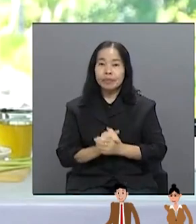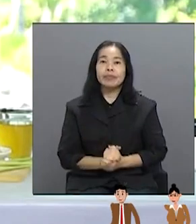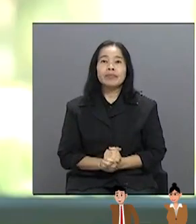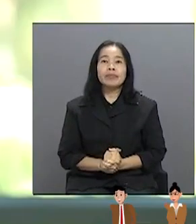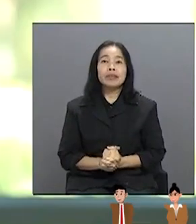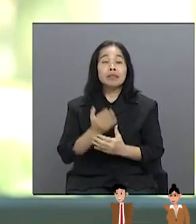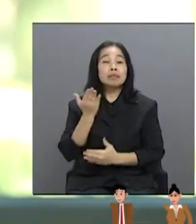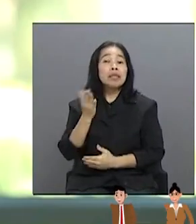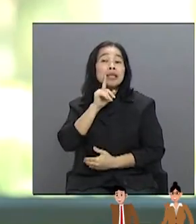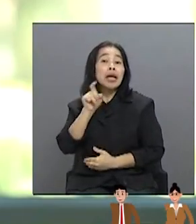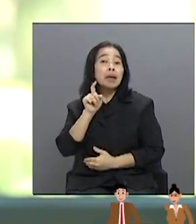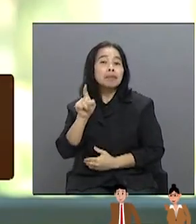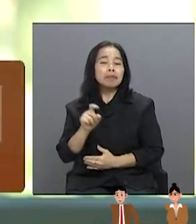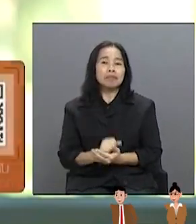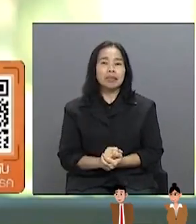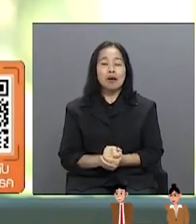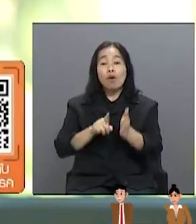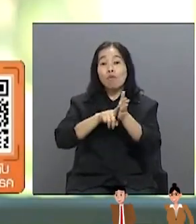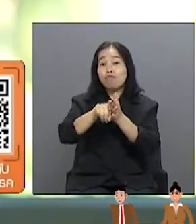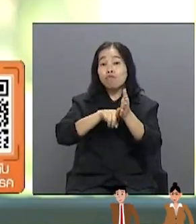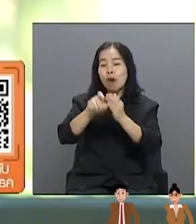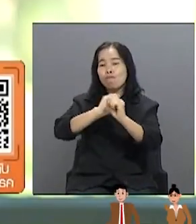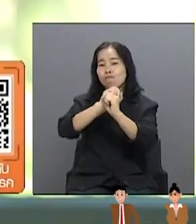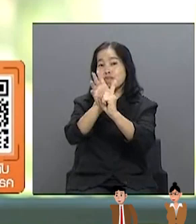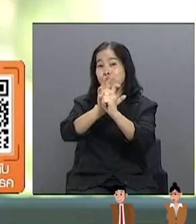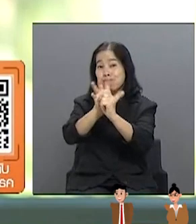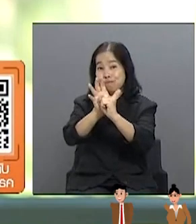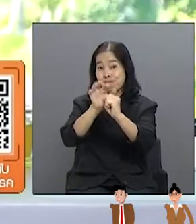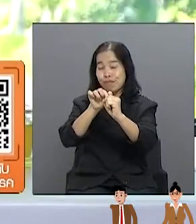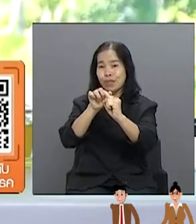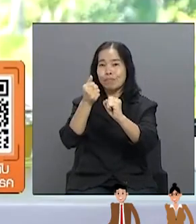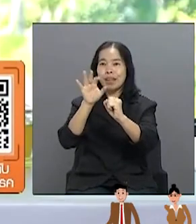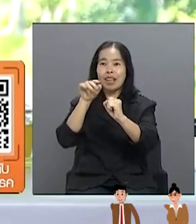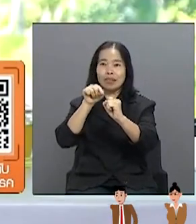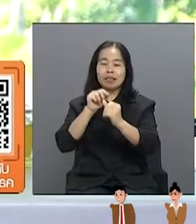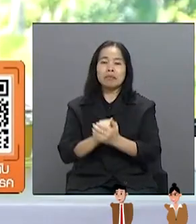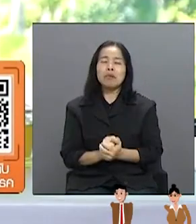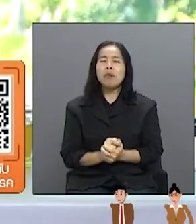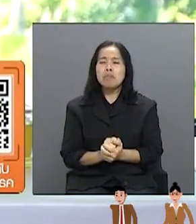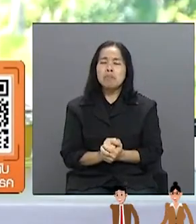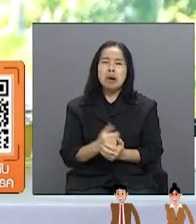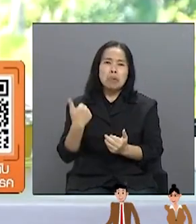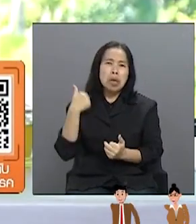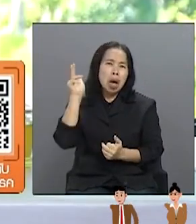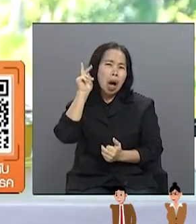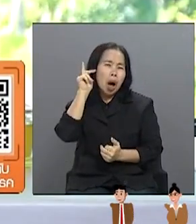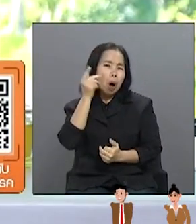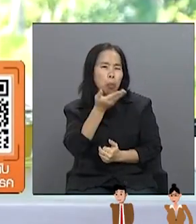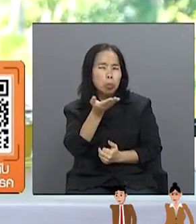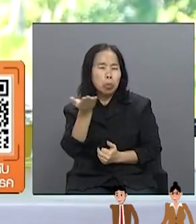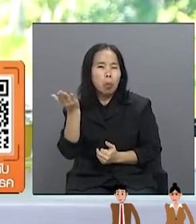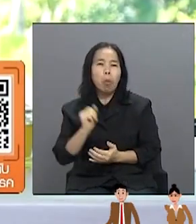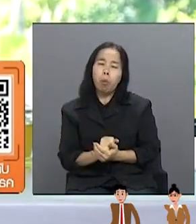ารย์คะพูดถึงเรื่องของไวรัสโควิด-19นะคะต้องบอกว่าคือกระแสที่ผ่านมาเนี่ยหลายๆคน